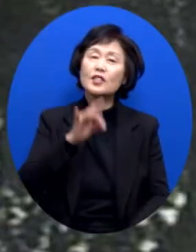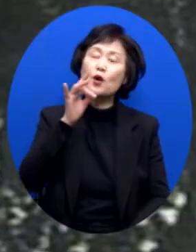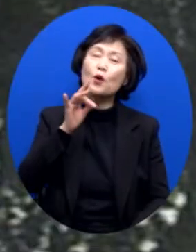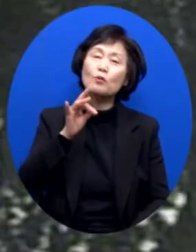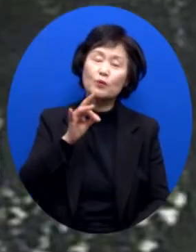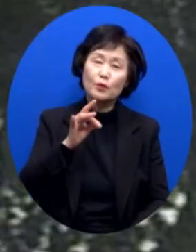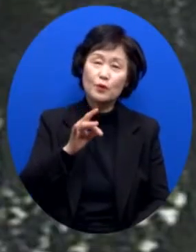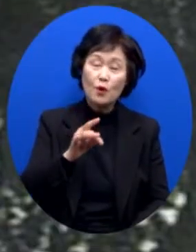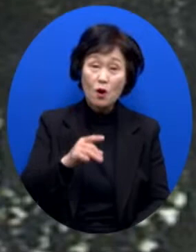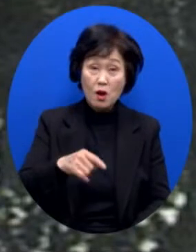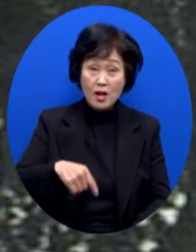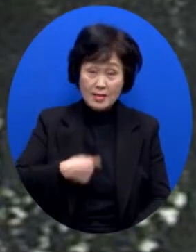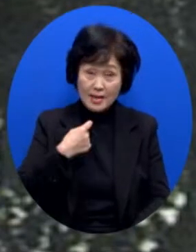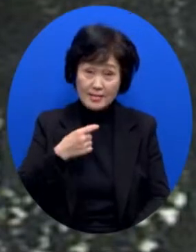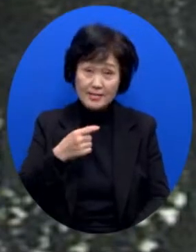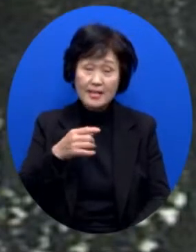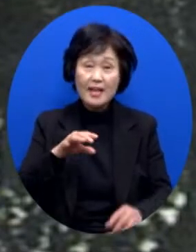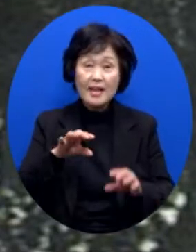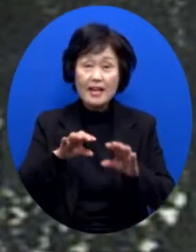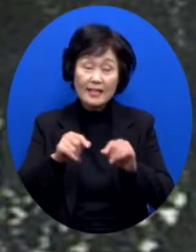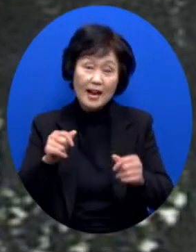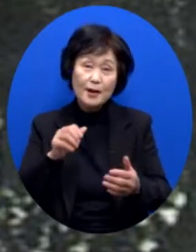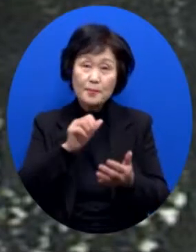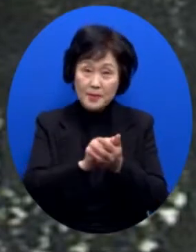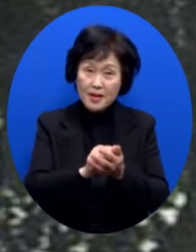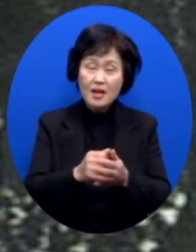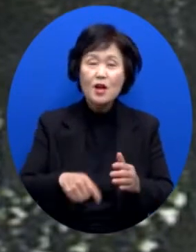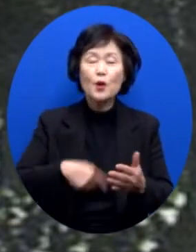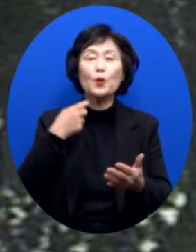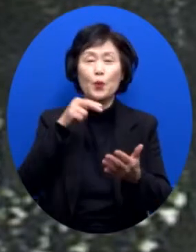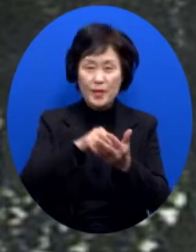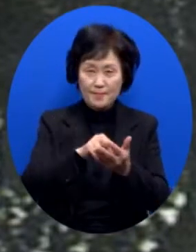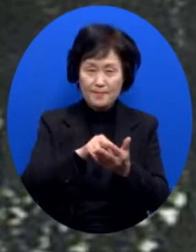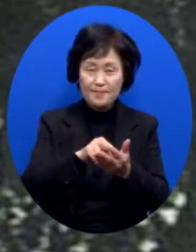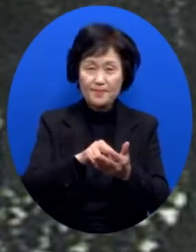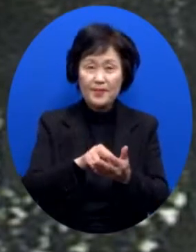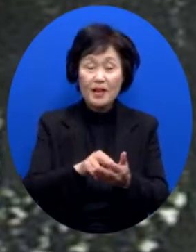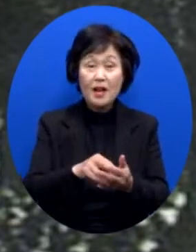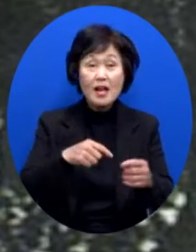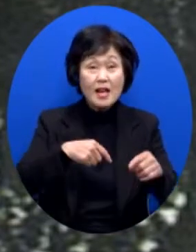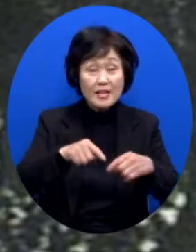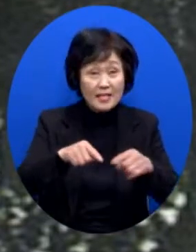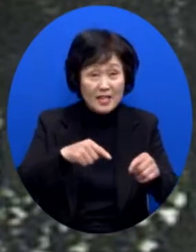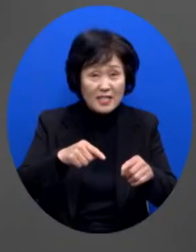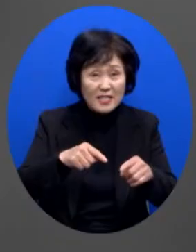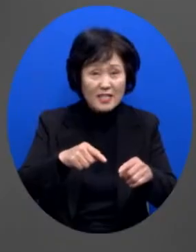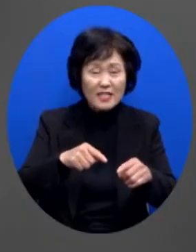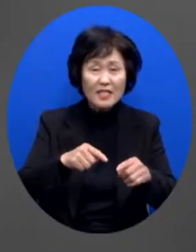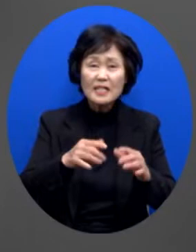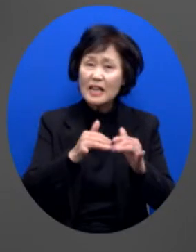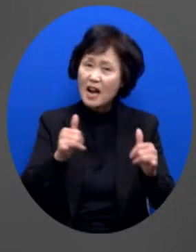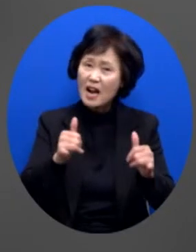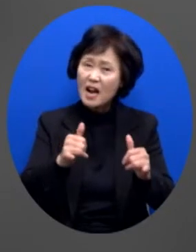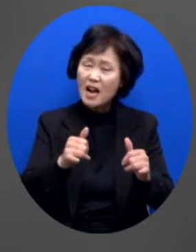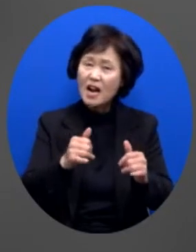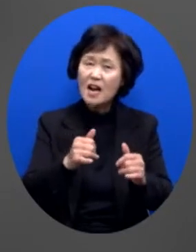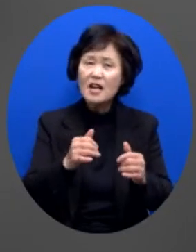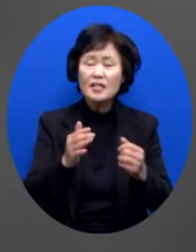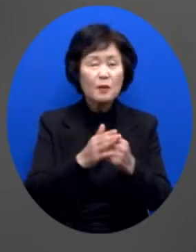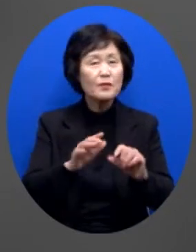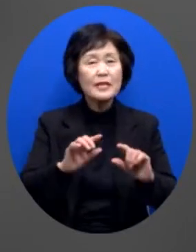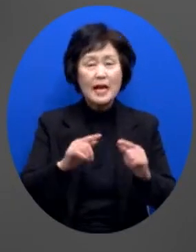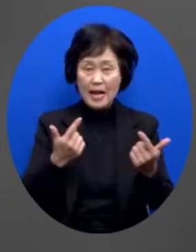자기 땅을 나고 독립 합니다 또 정치인의 의해서가 아니고 요 파인 바이츠